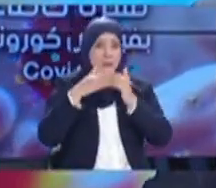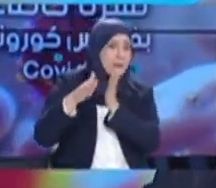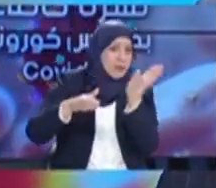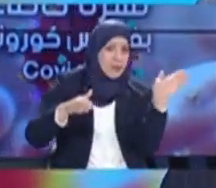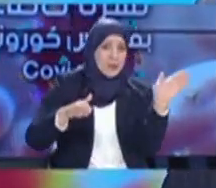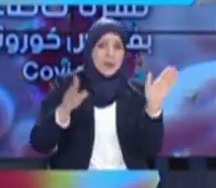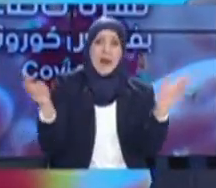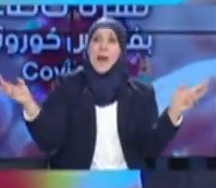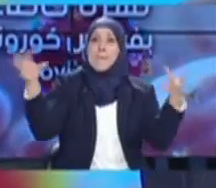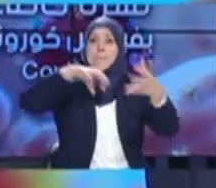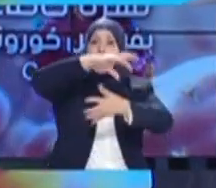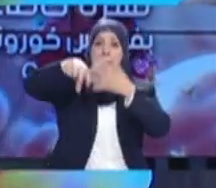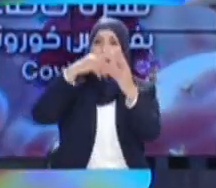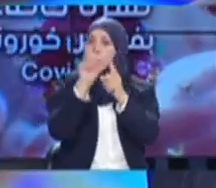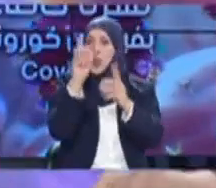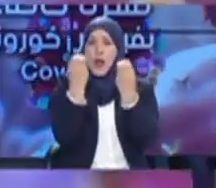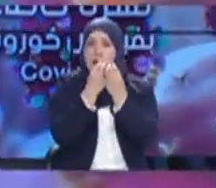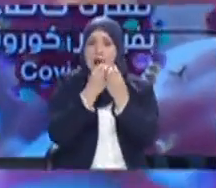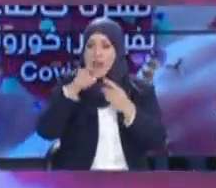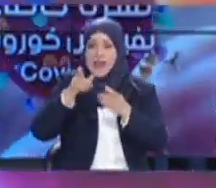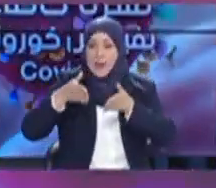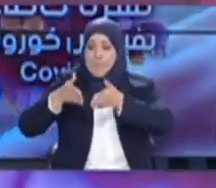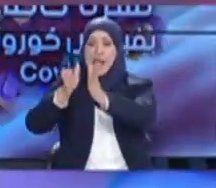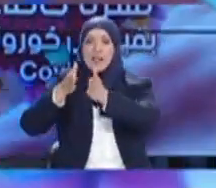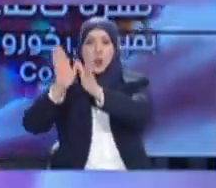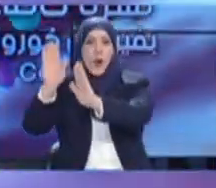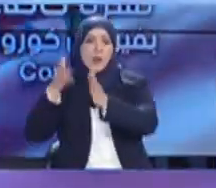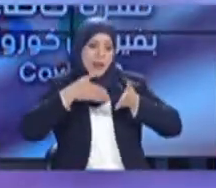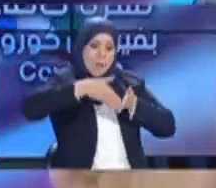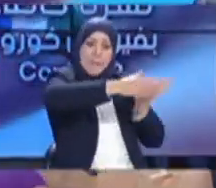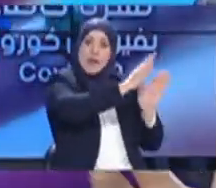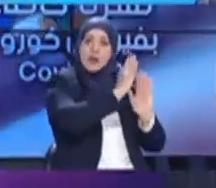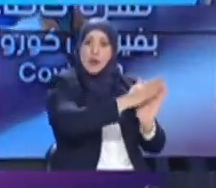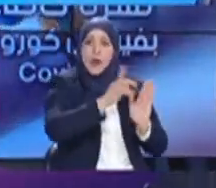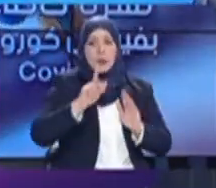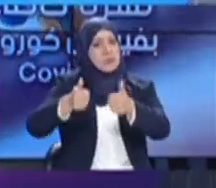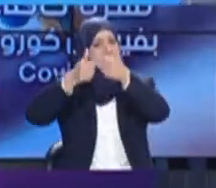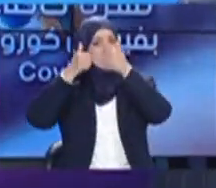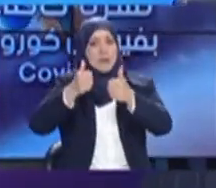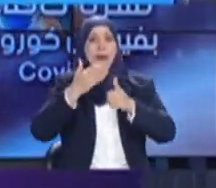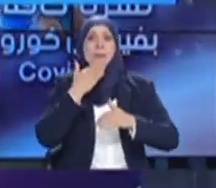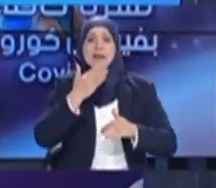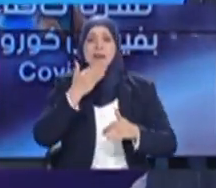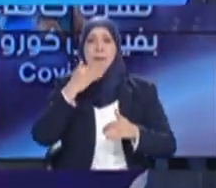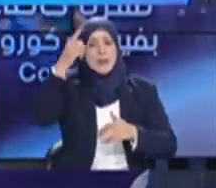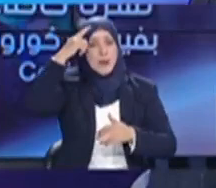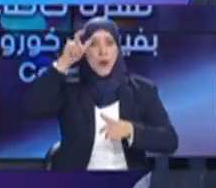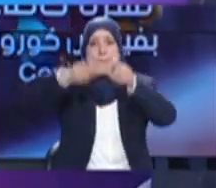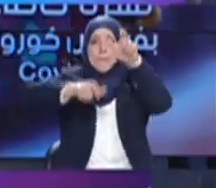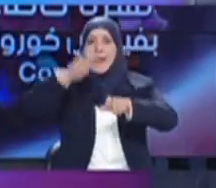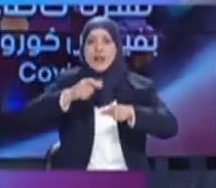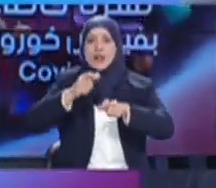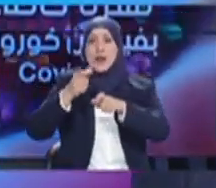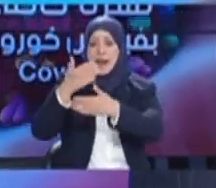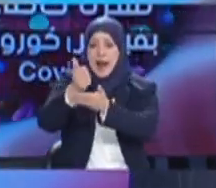يجيوه مع الأقسام مسلك الأخرى، مسلك خاص. وجاء بقعته باهية، ومشكورين القائمين وساهرين على القسم